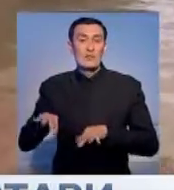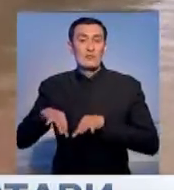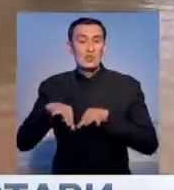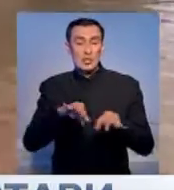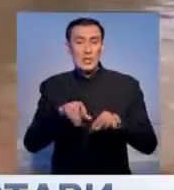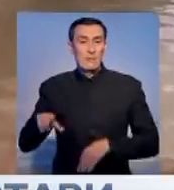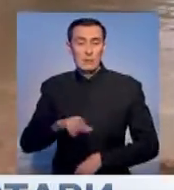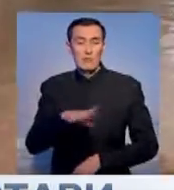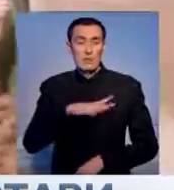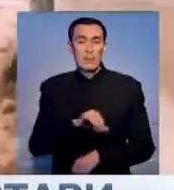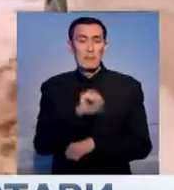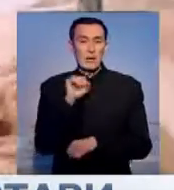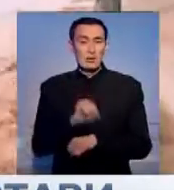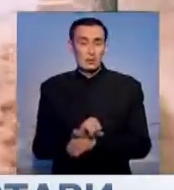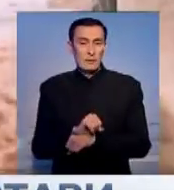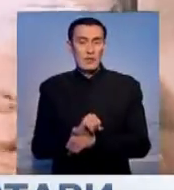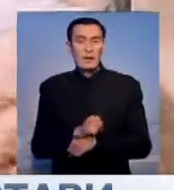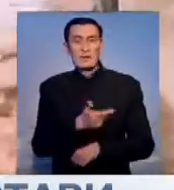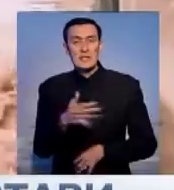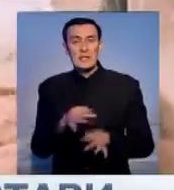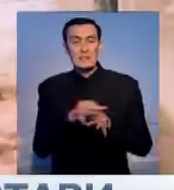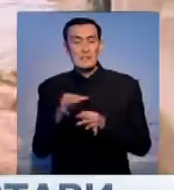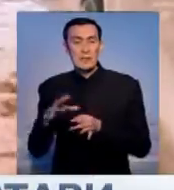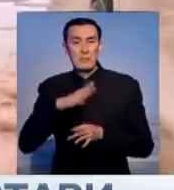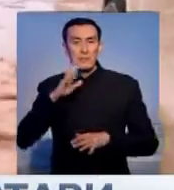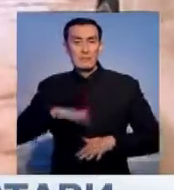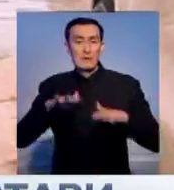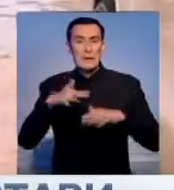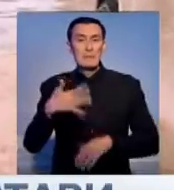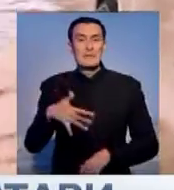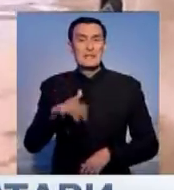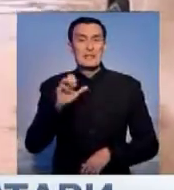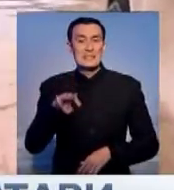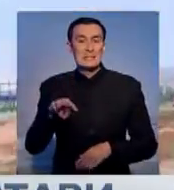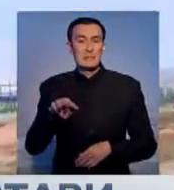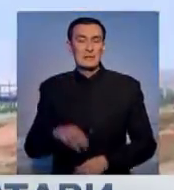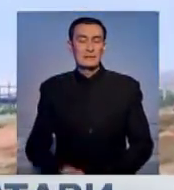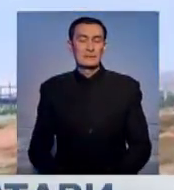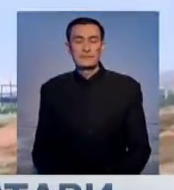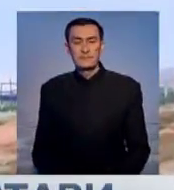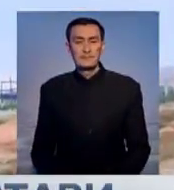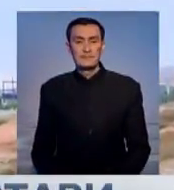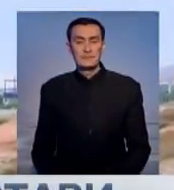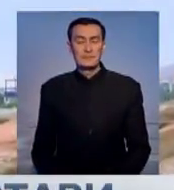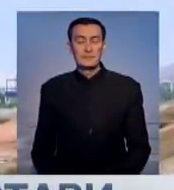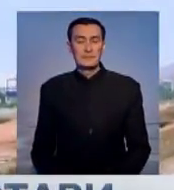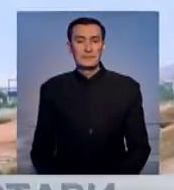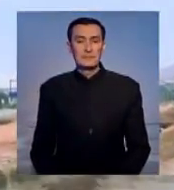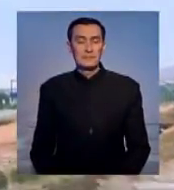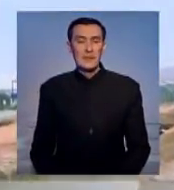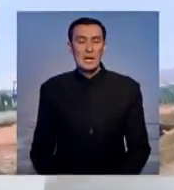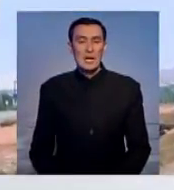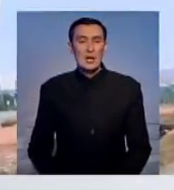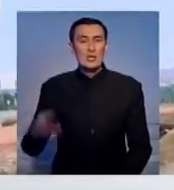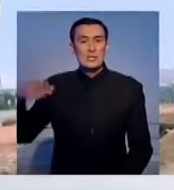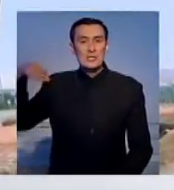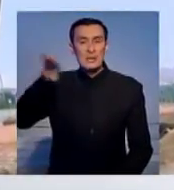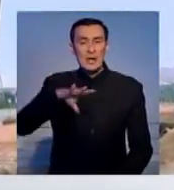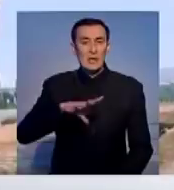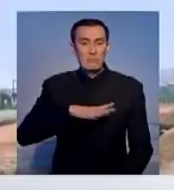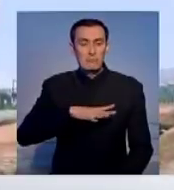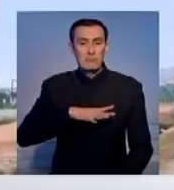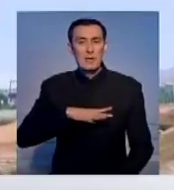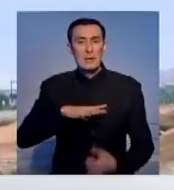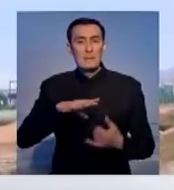было парализовано. В некоторых местах уровень воды достиг 50 сантиметров. С горы Ялгуджи